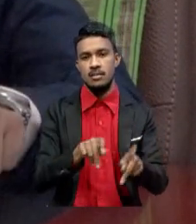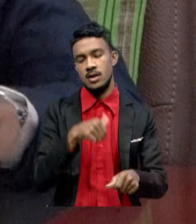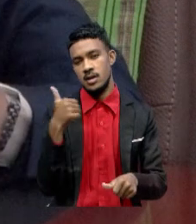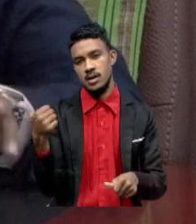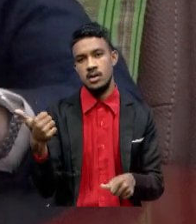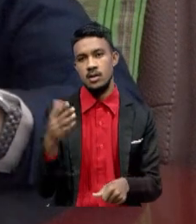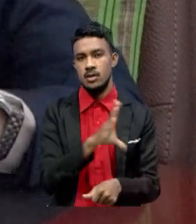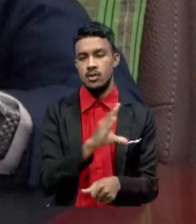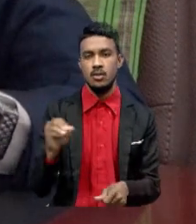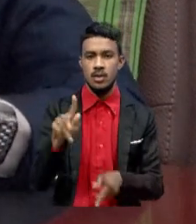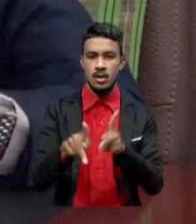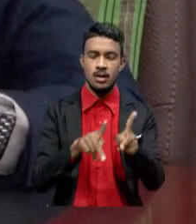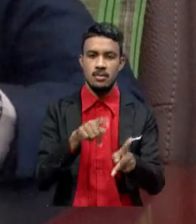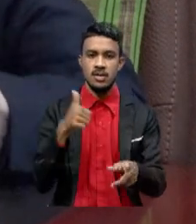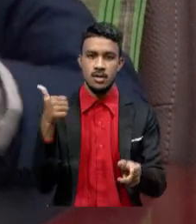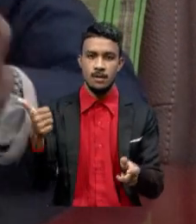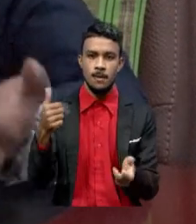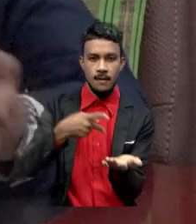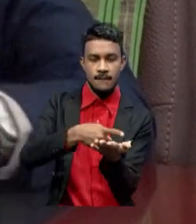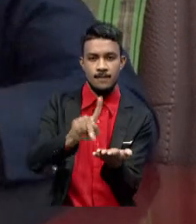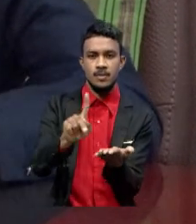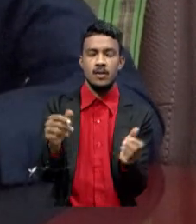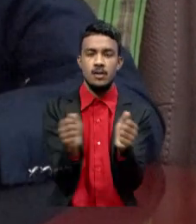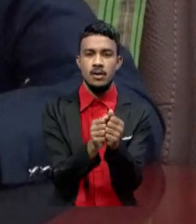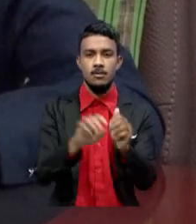ida makmai kontratu ho estado depois